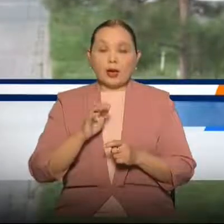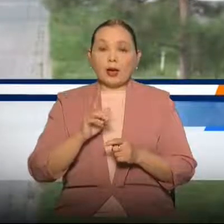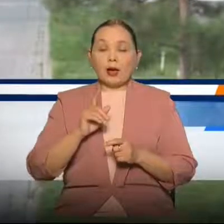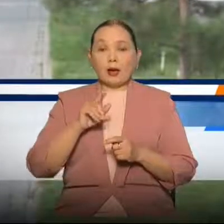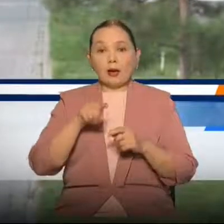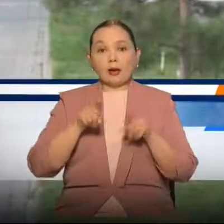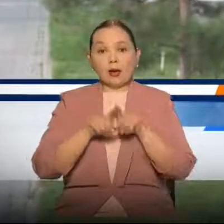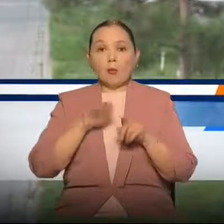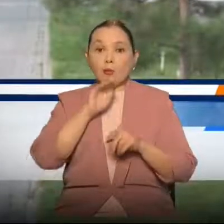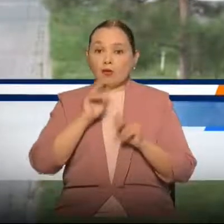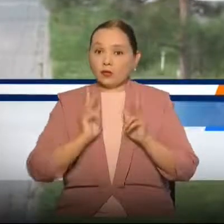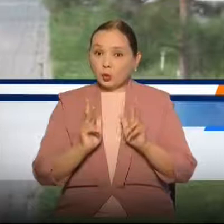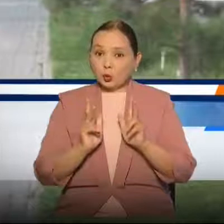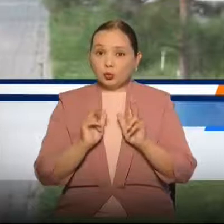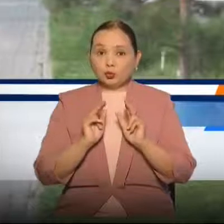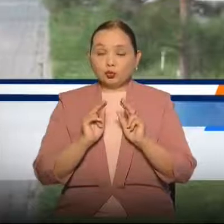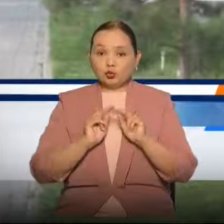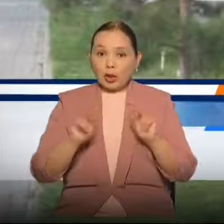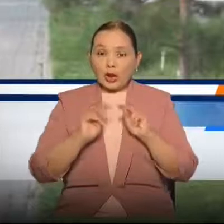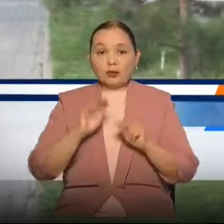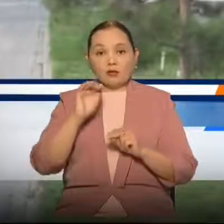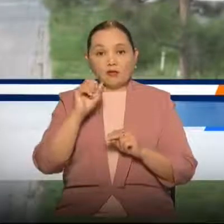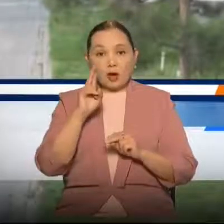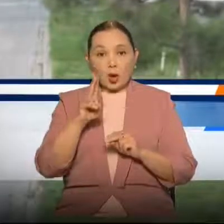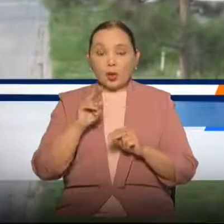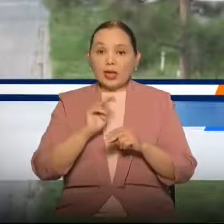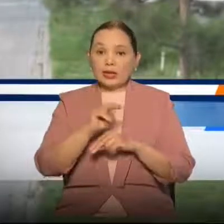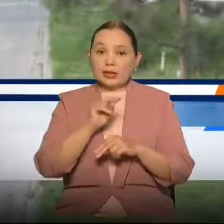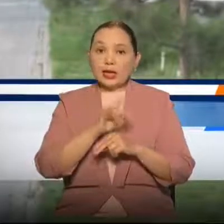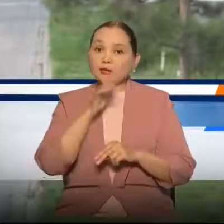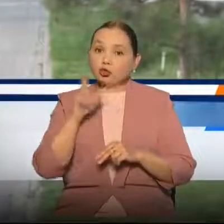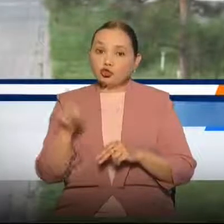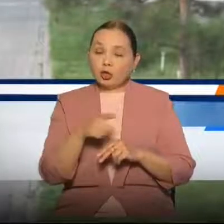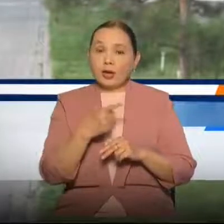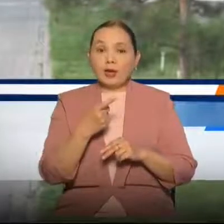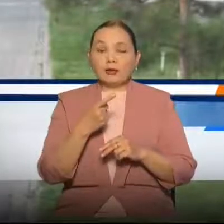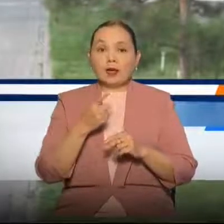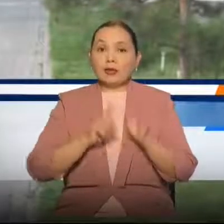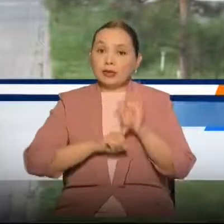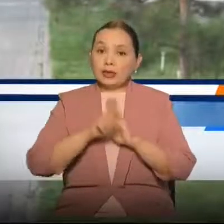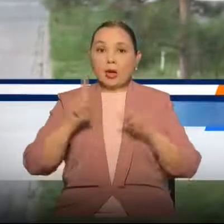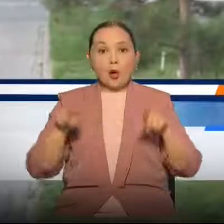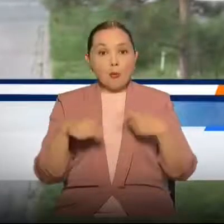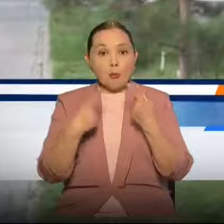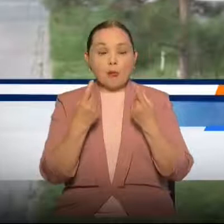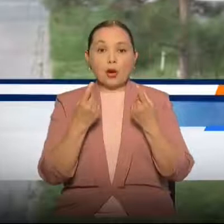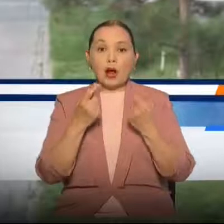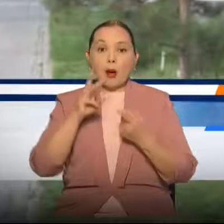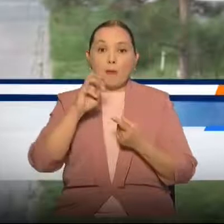universitetining professor o'qituvchilarini fakultetdagi dars jarayonlariga jalb qilish masalasi, shuningdek maqsadli